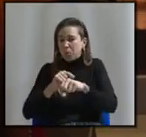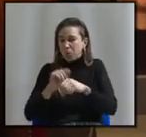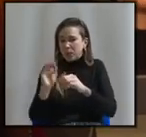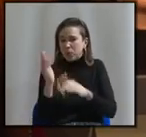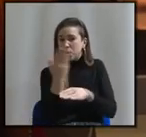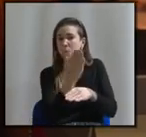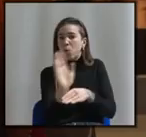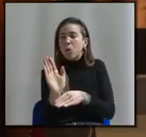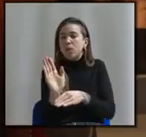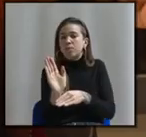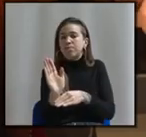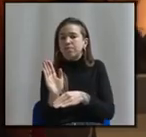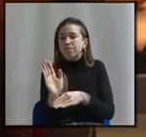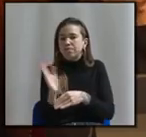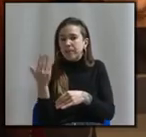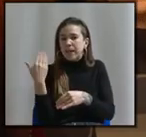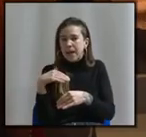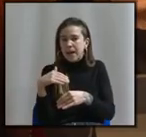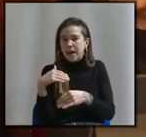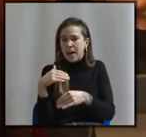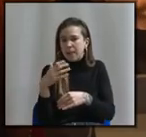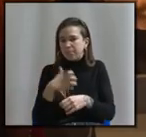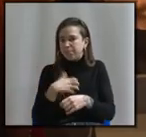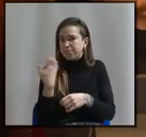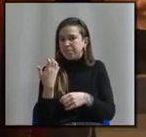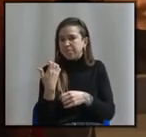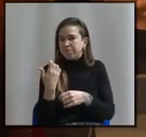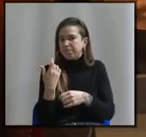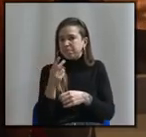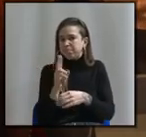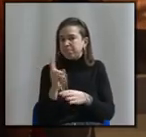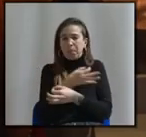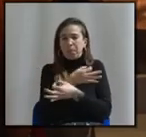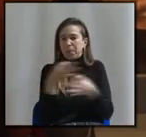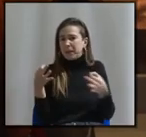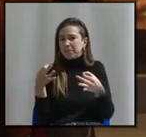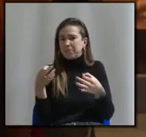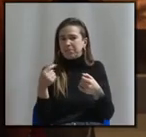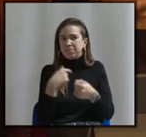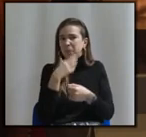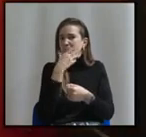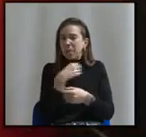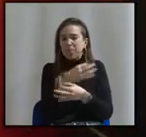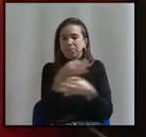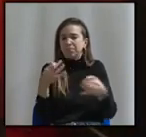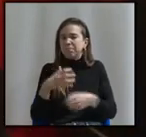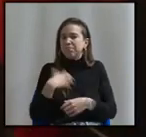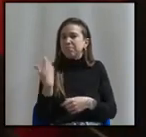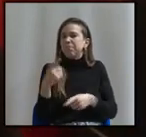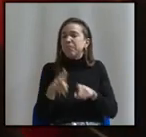s'han ben esbafat. Genial, genial, a mi em sembla genial i a més estan en el seu